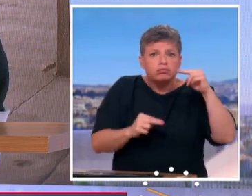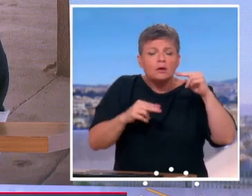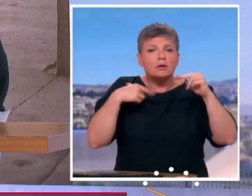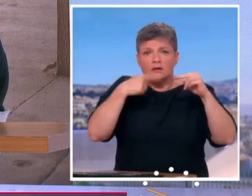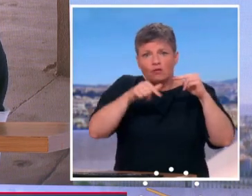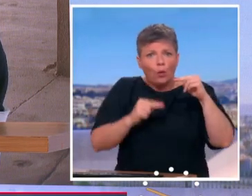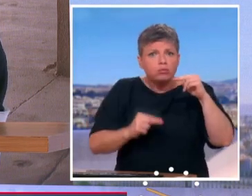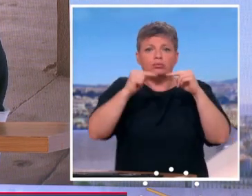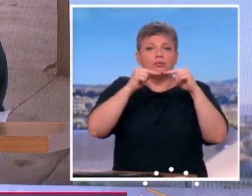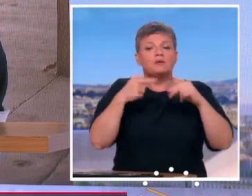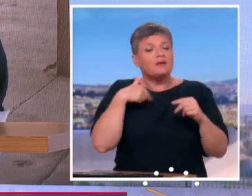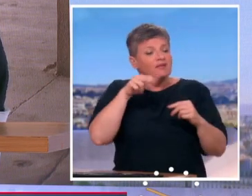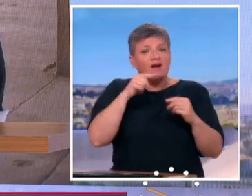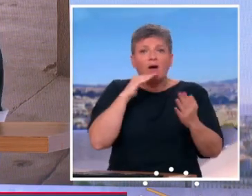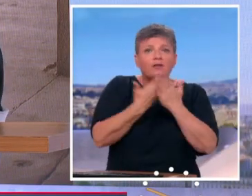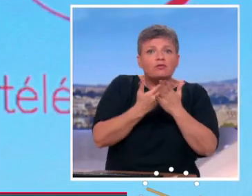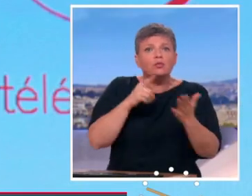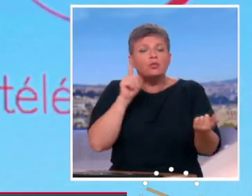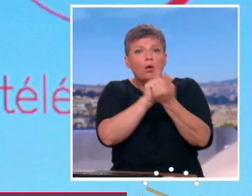? Mais bien sûr. C'est-à-dire, il y a une date qui est arrêtée,